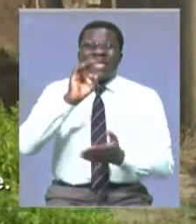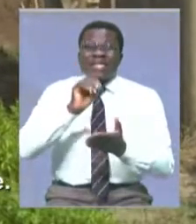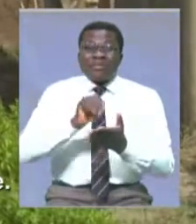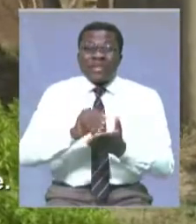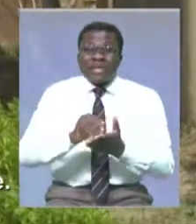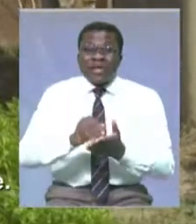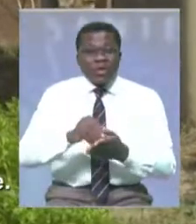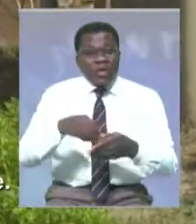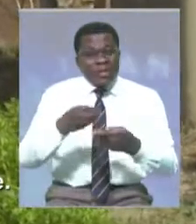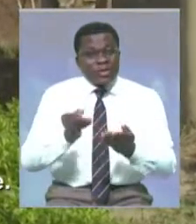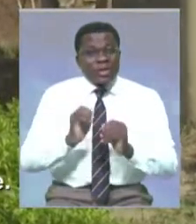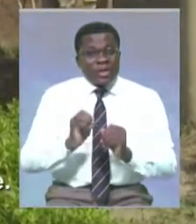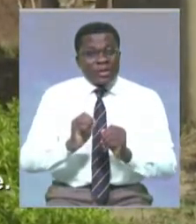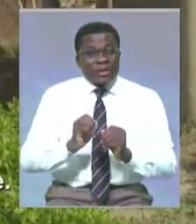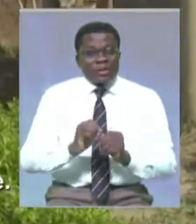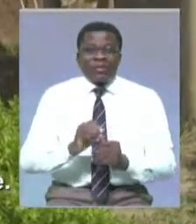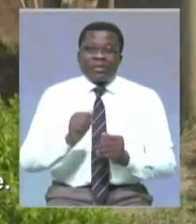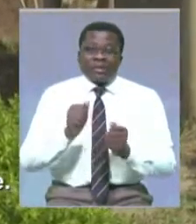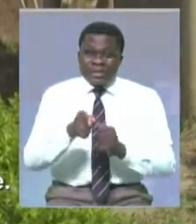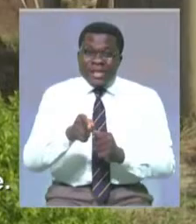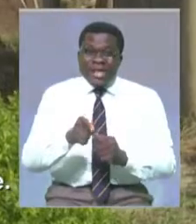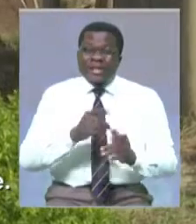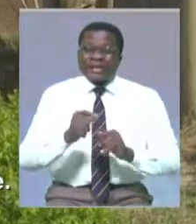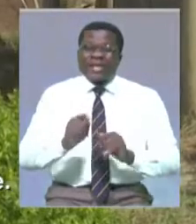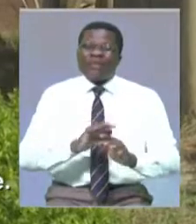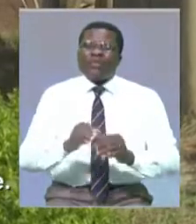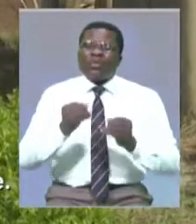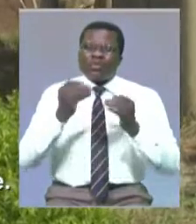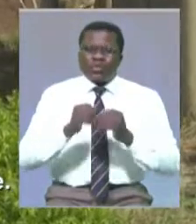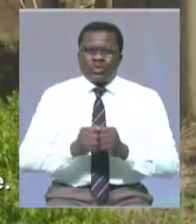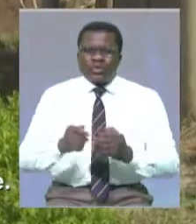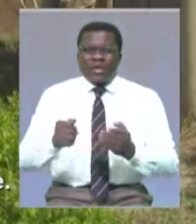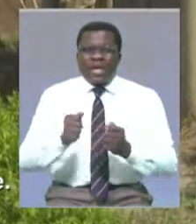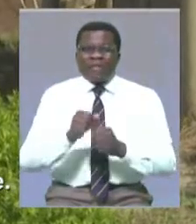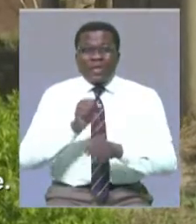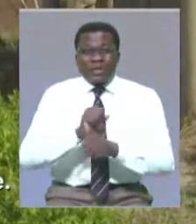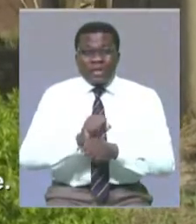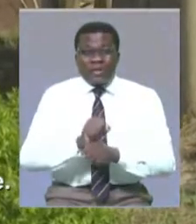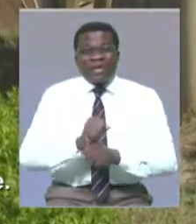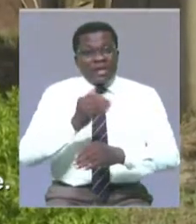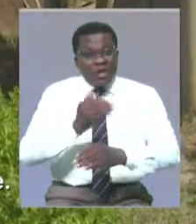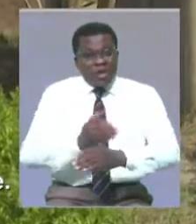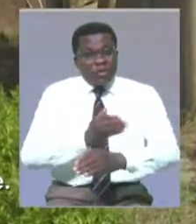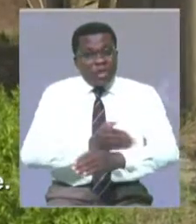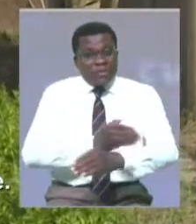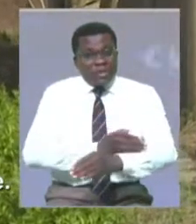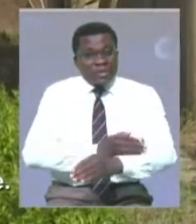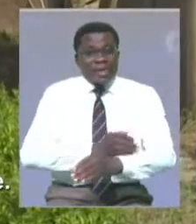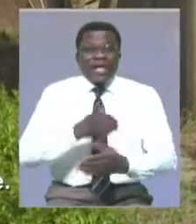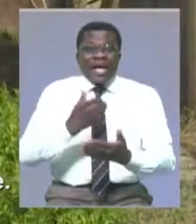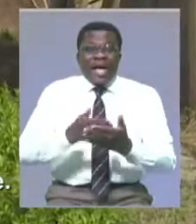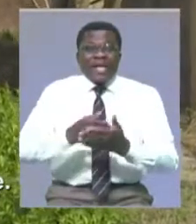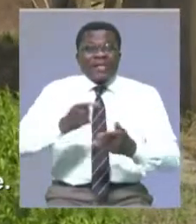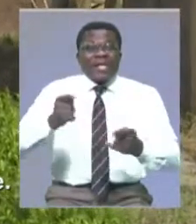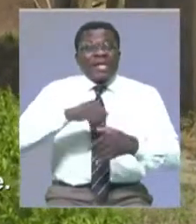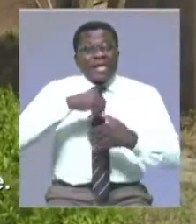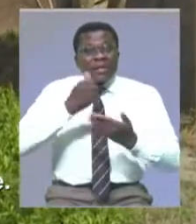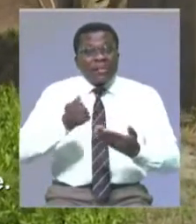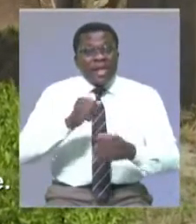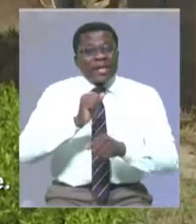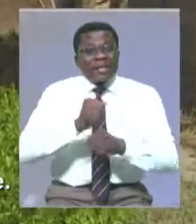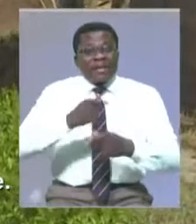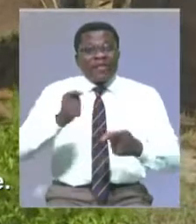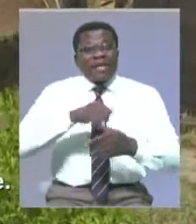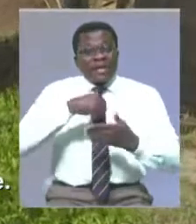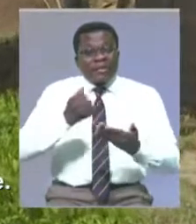des représentants de support. Nous avons des gens qui ont des gens qui ont des gens qui ont des gens qui ont des gens. On dit ouais